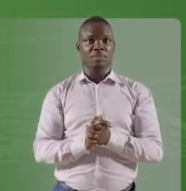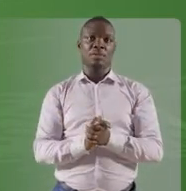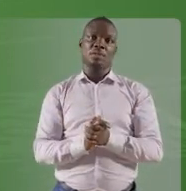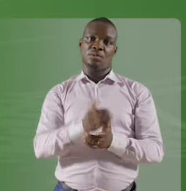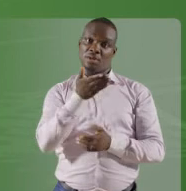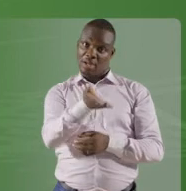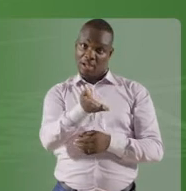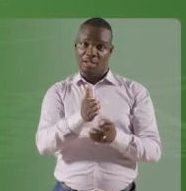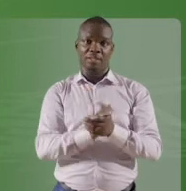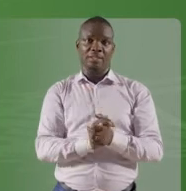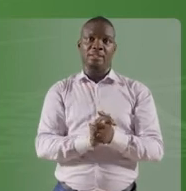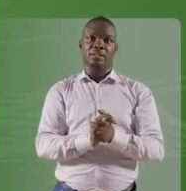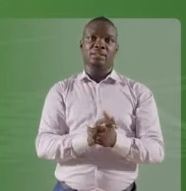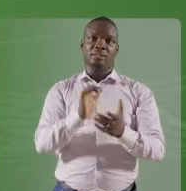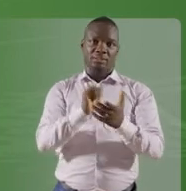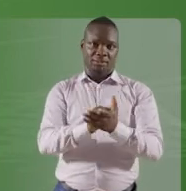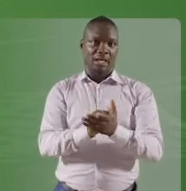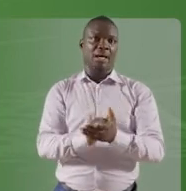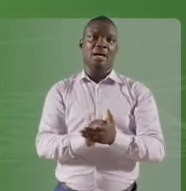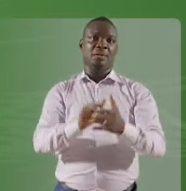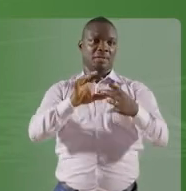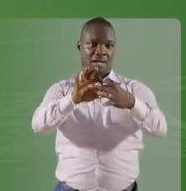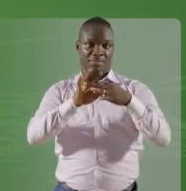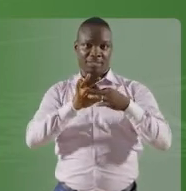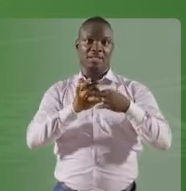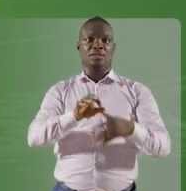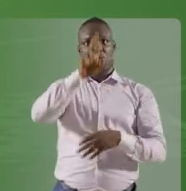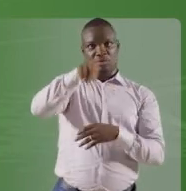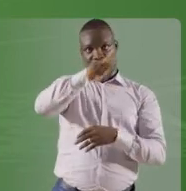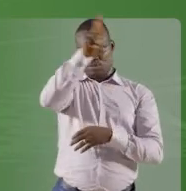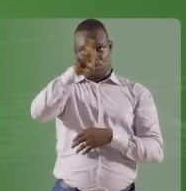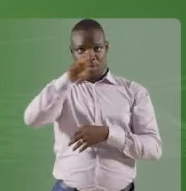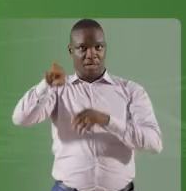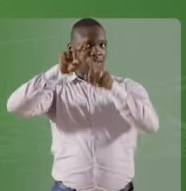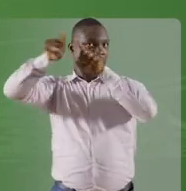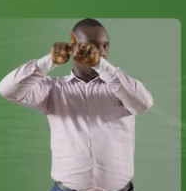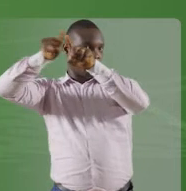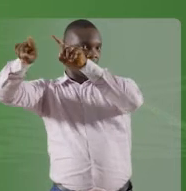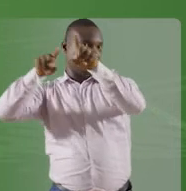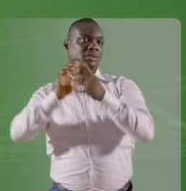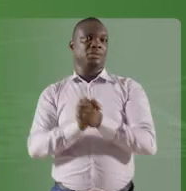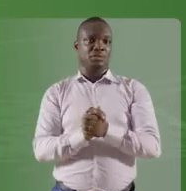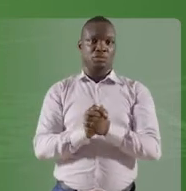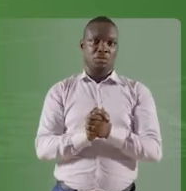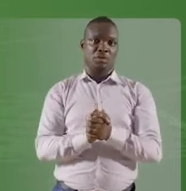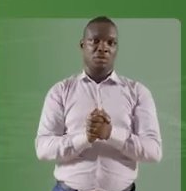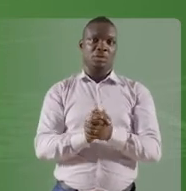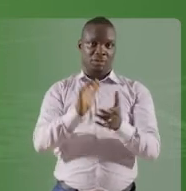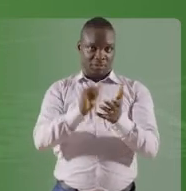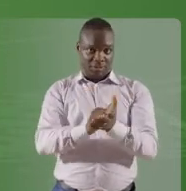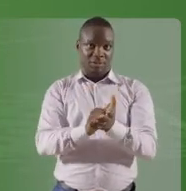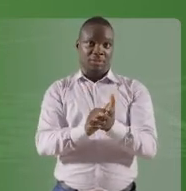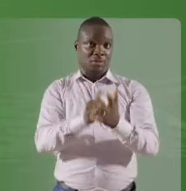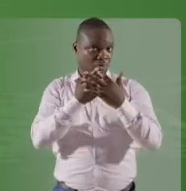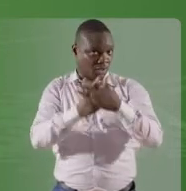Et donc, cette différence va donner donc argument du rapport ZB moins